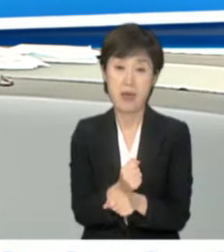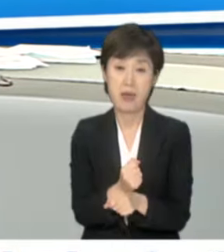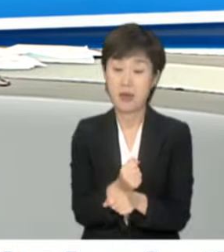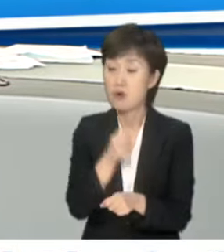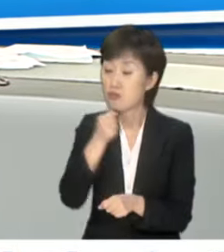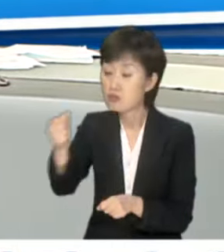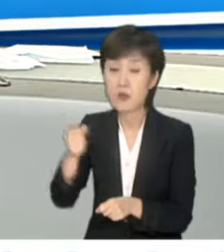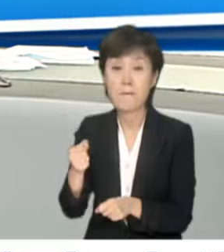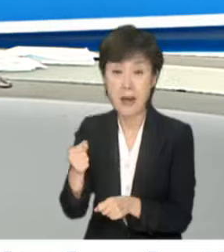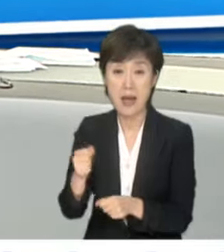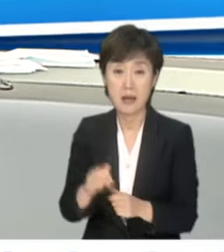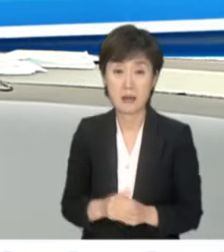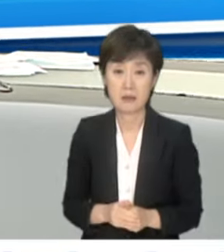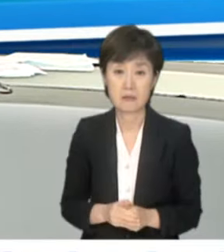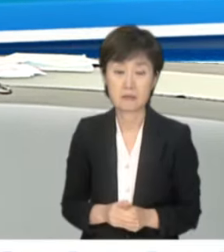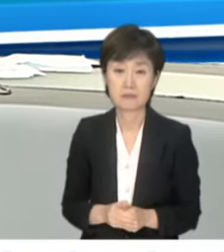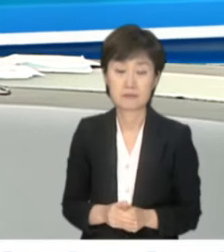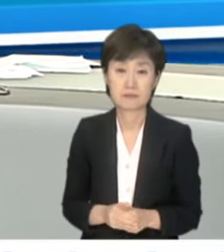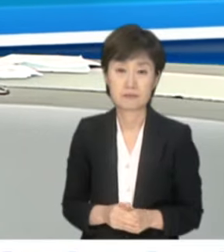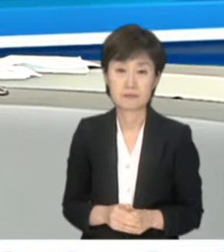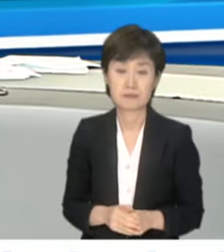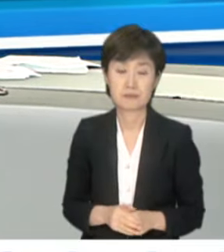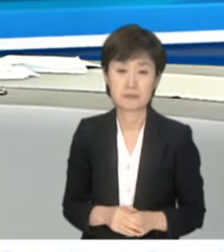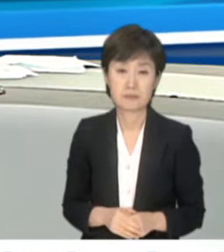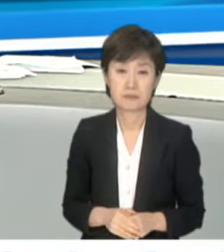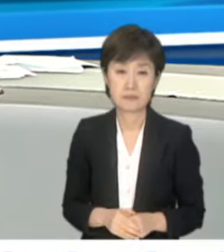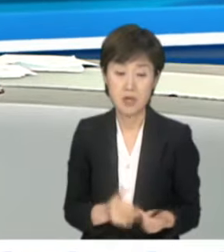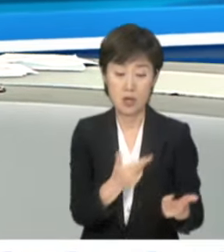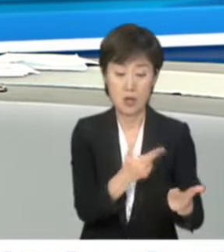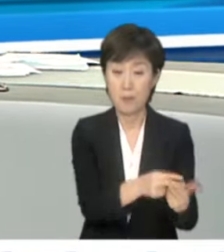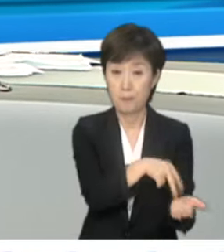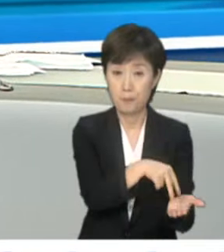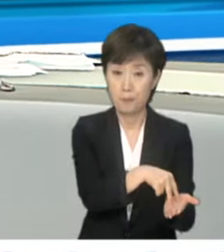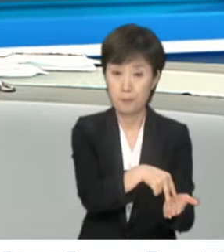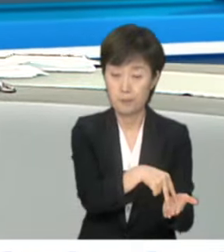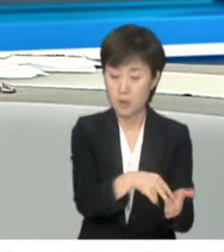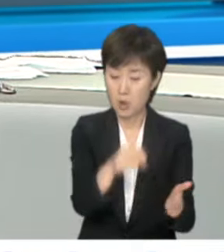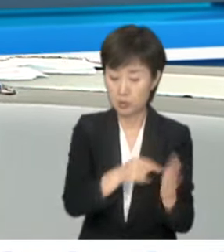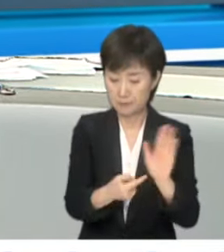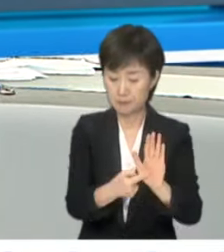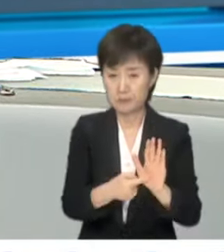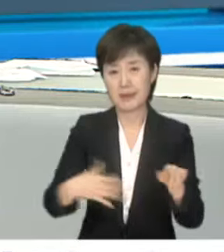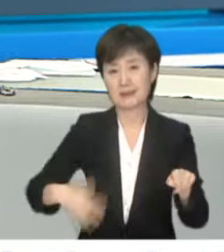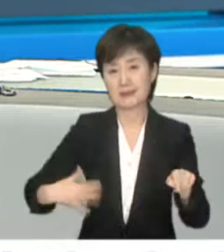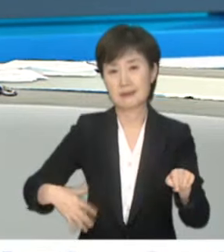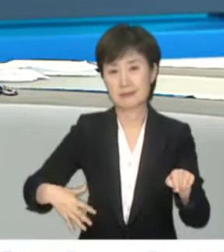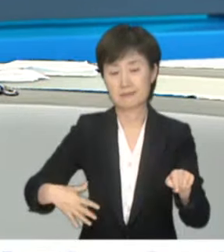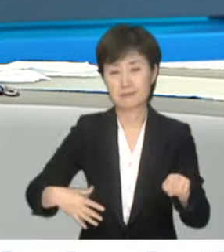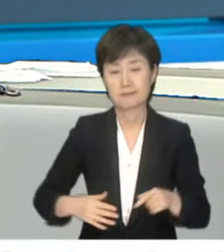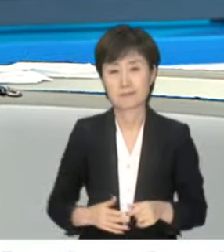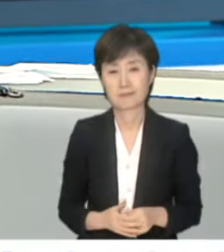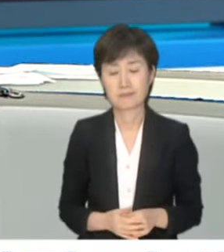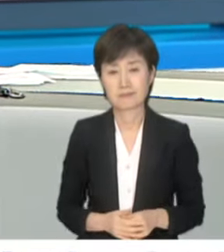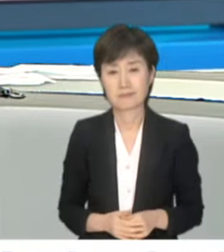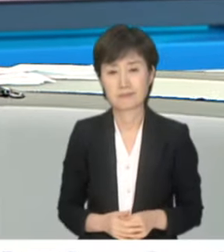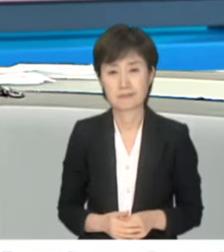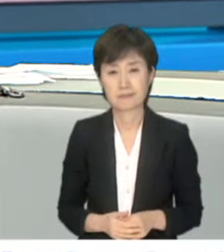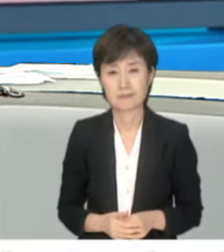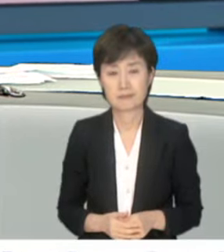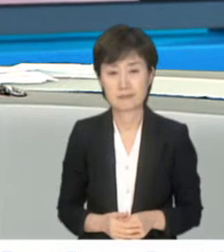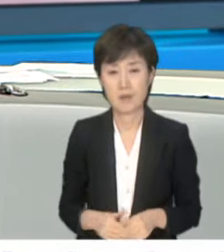하긴 했습니다만 뭐 공개적인 입장 표명하지 않고 있는 상황이고요. 협회 역시 뭐 이렇다 할 공식 입장은 좀 자제하고 있는 모습인 것 같은데